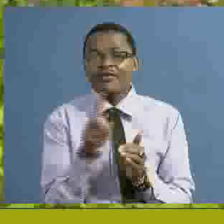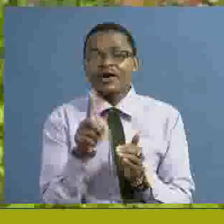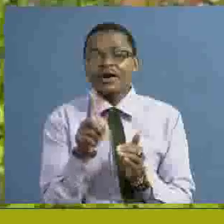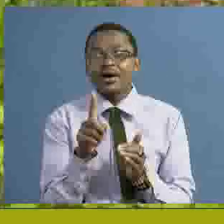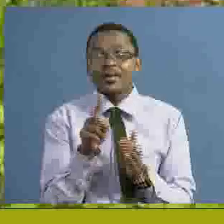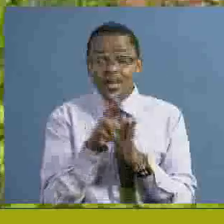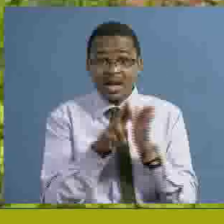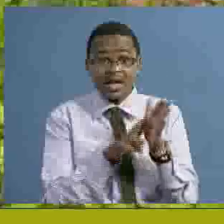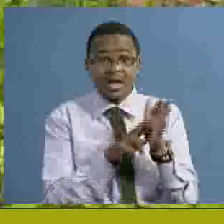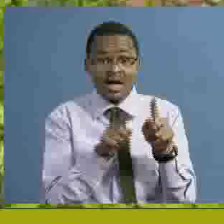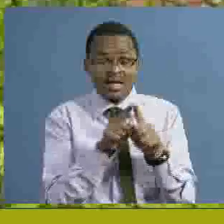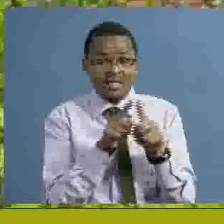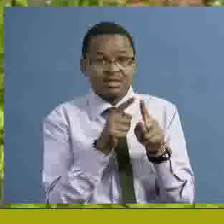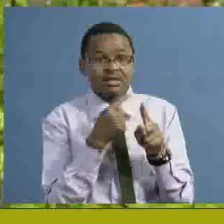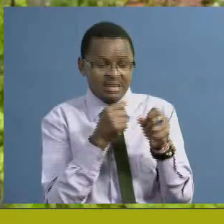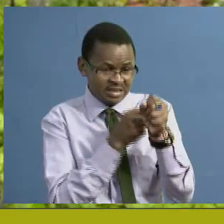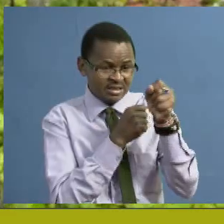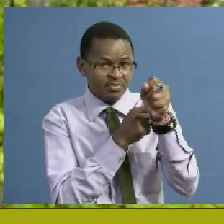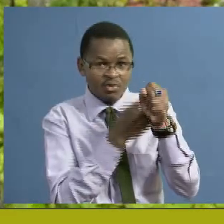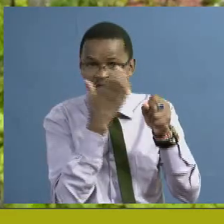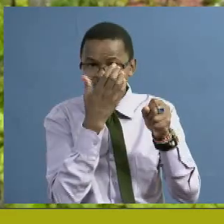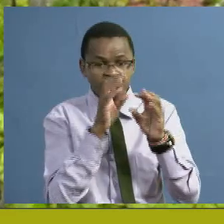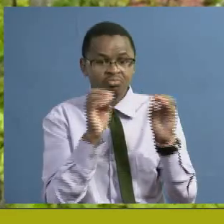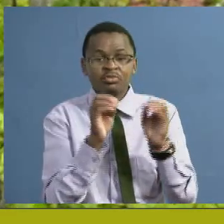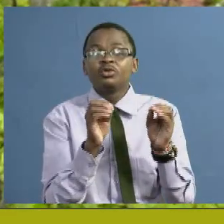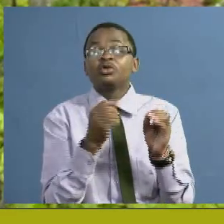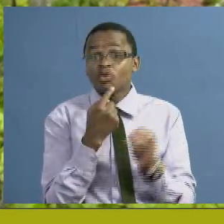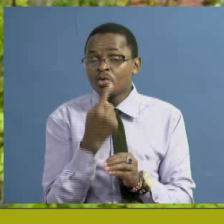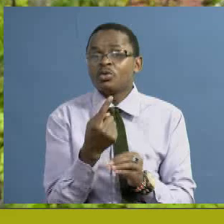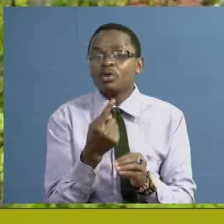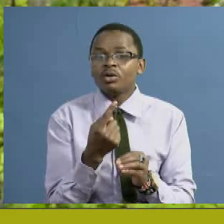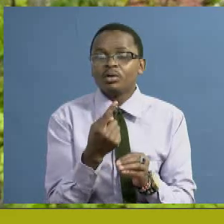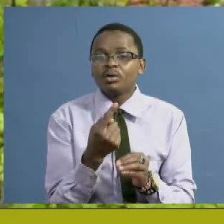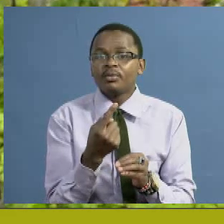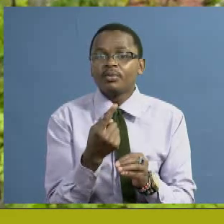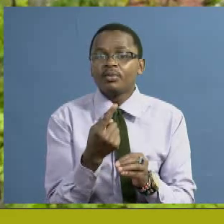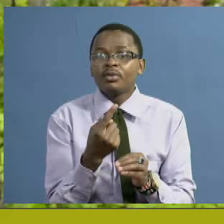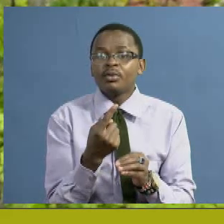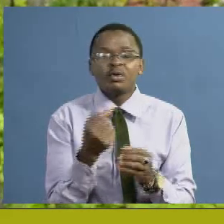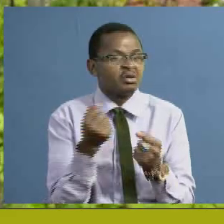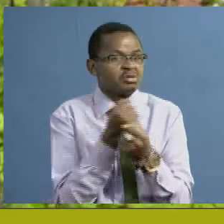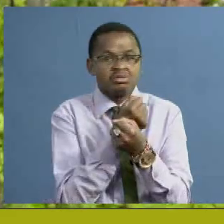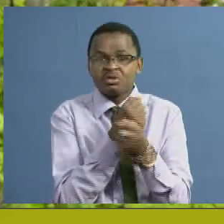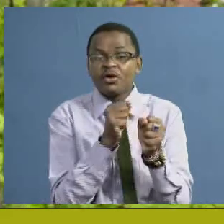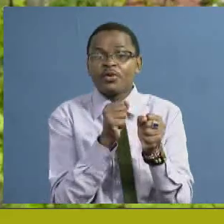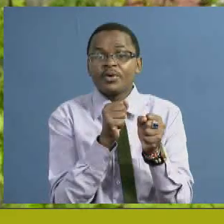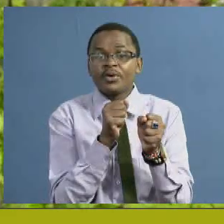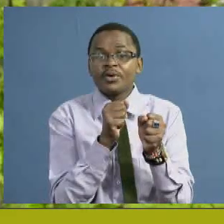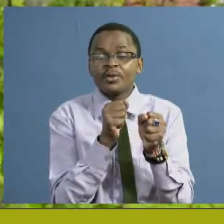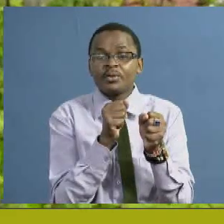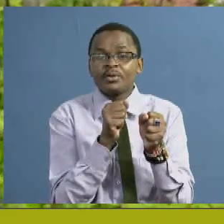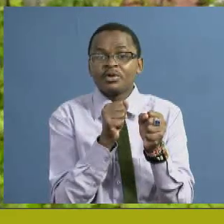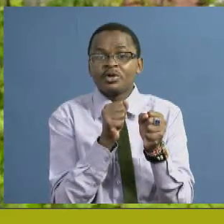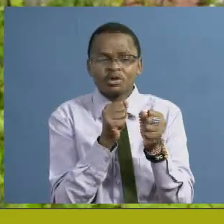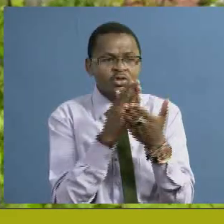been on record as saying that he'll support William Ruto. Yeah, so you cannot be sure whether he will support